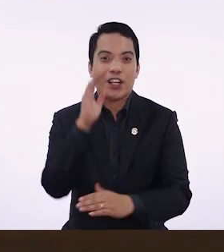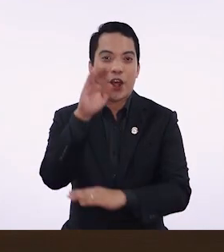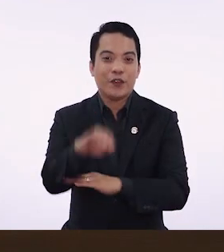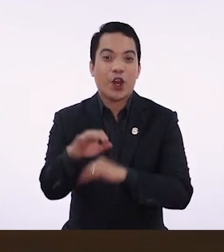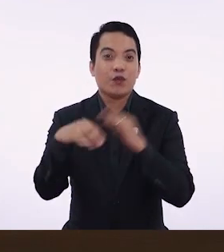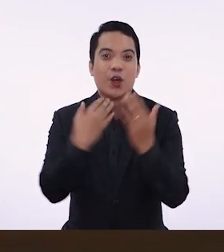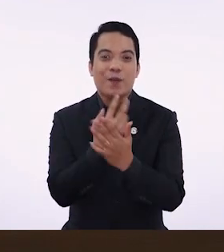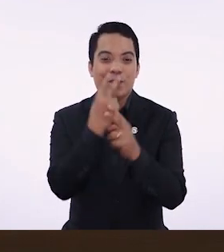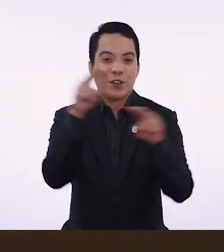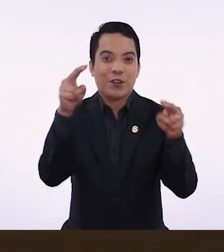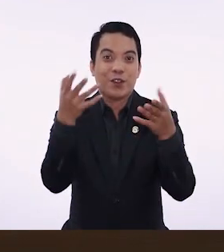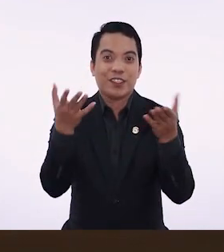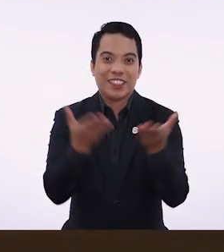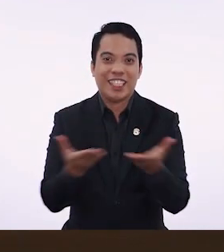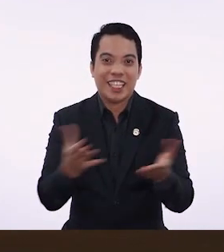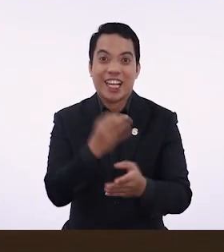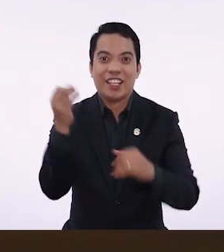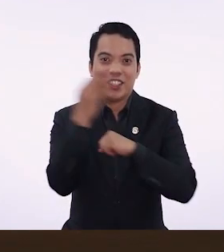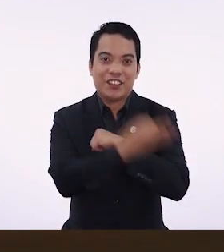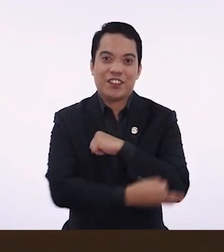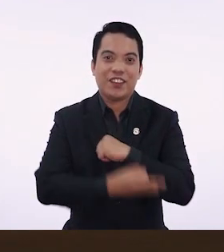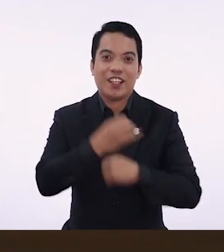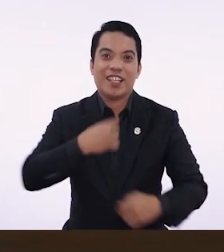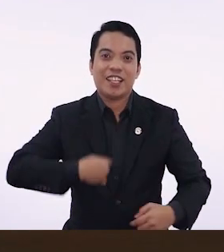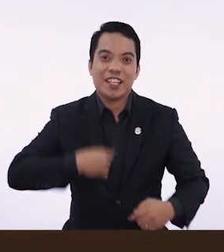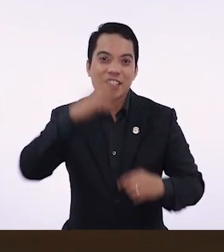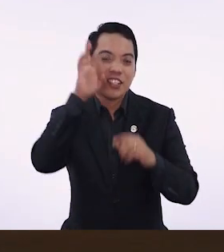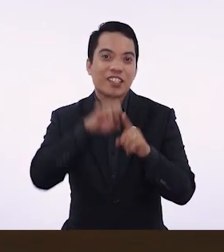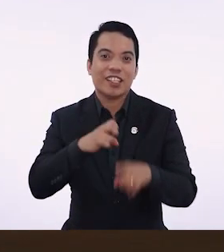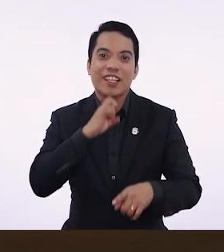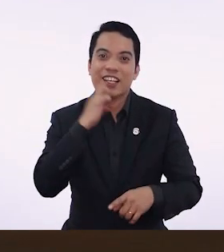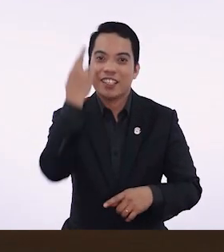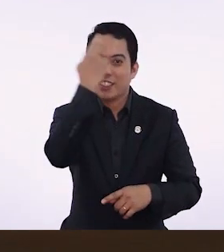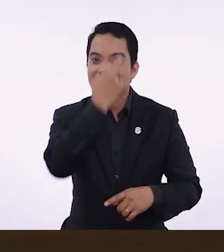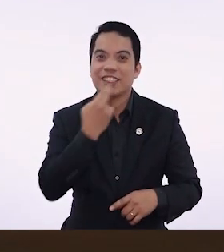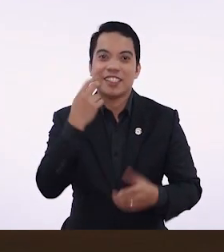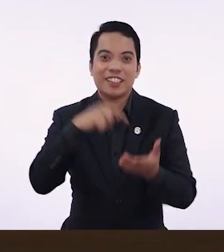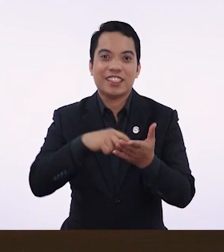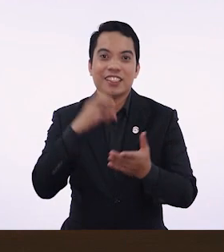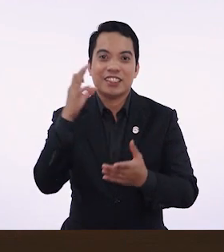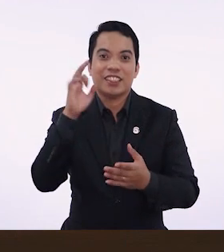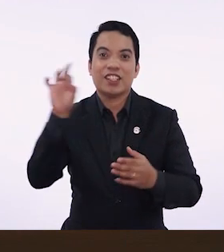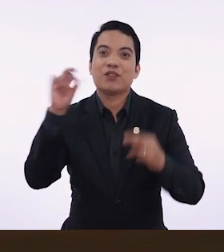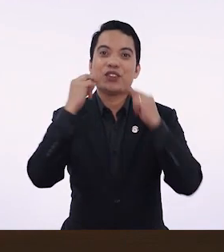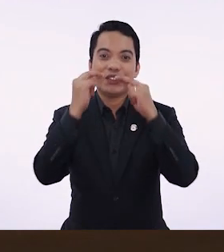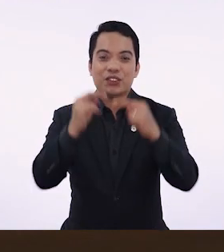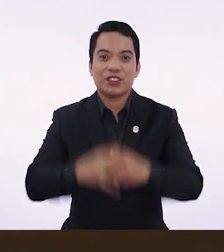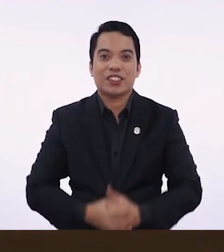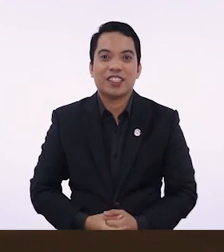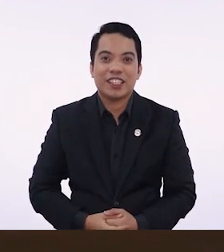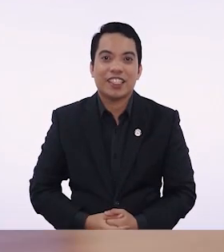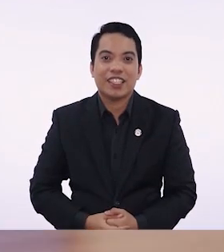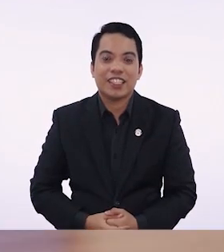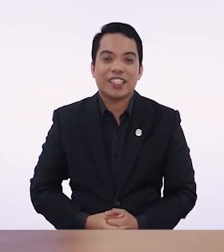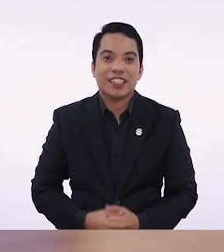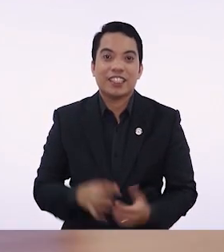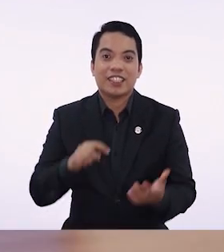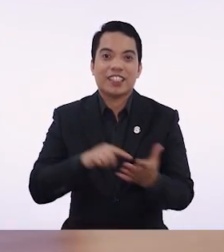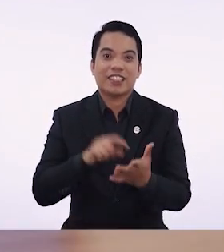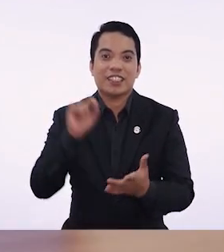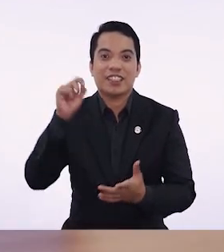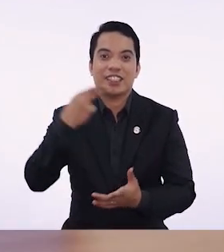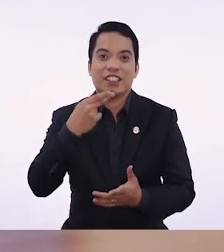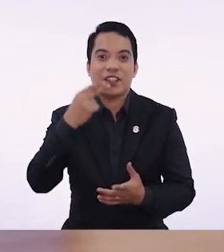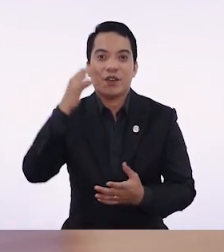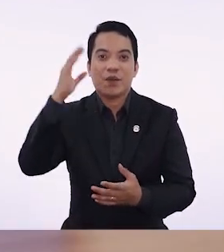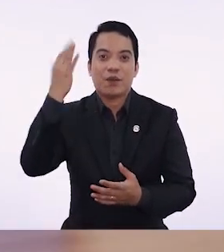good afternoon to our viewers here and abroad. I'm Sister Ella Ronquillo and this is CFO News.